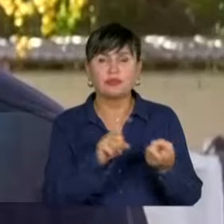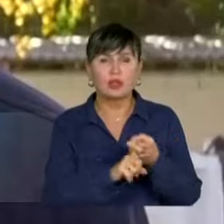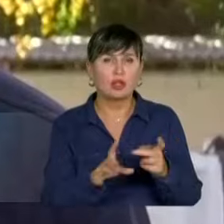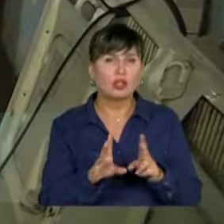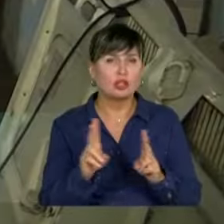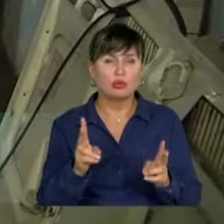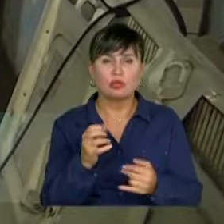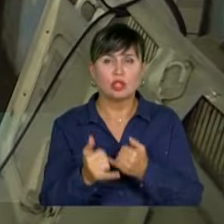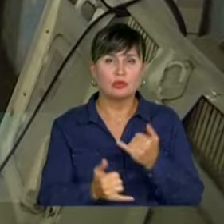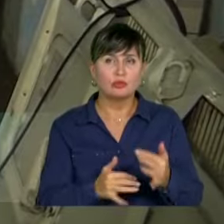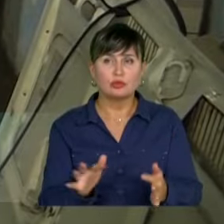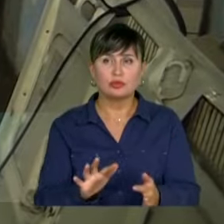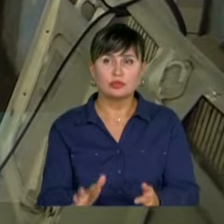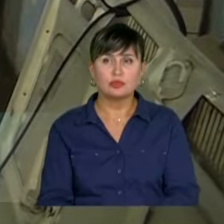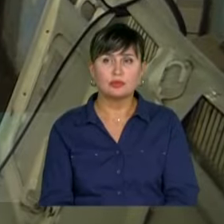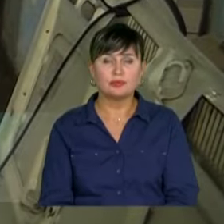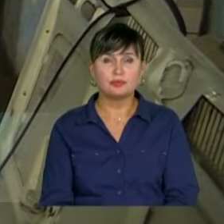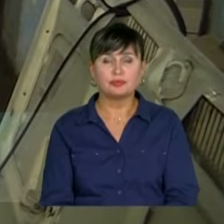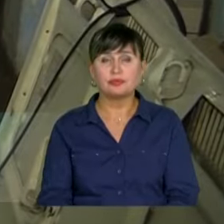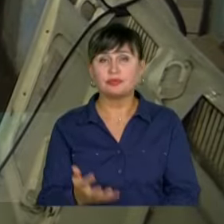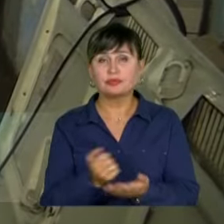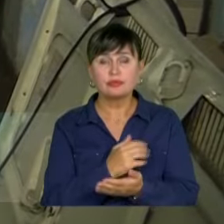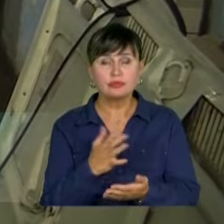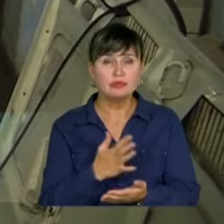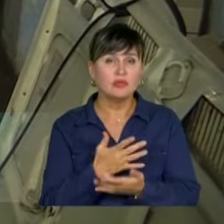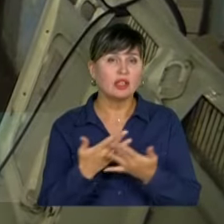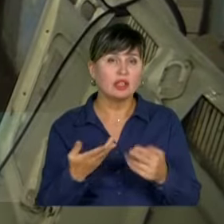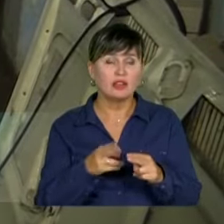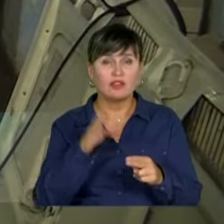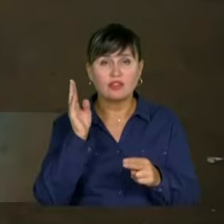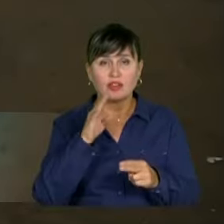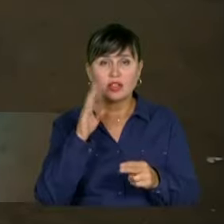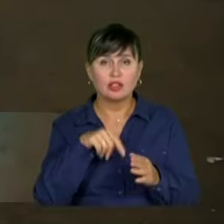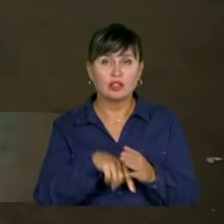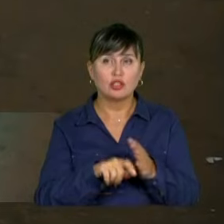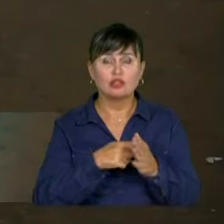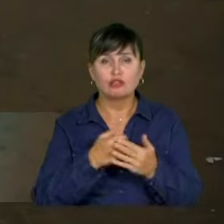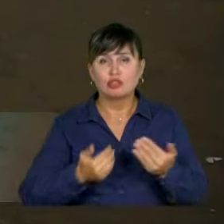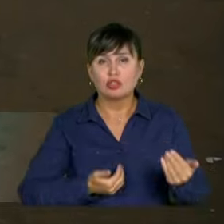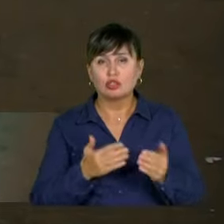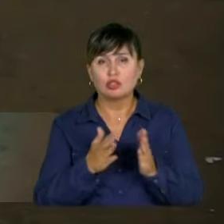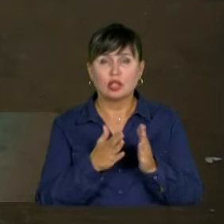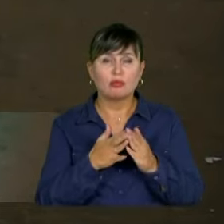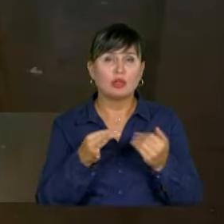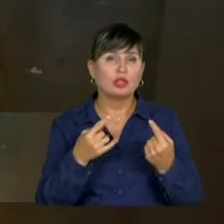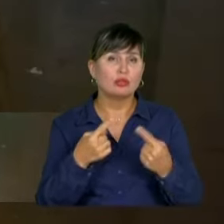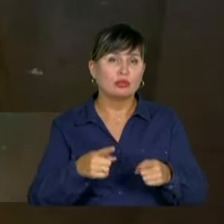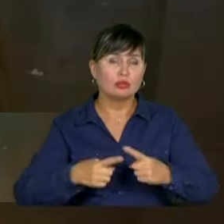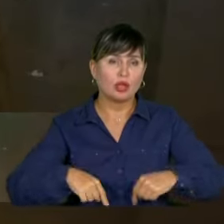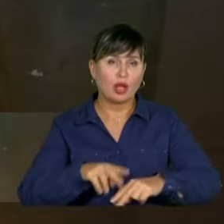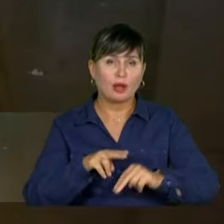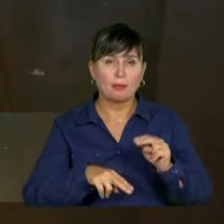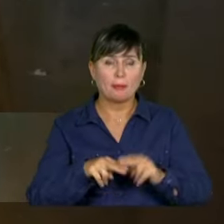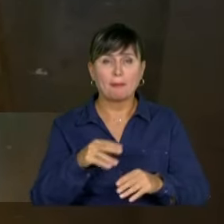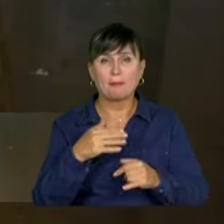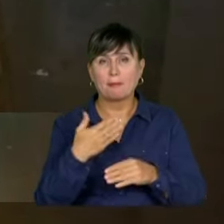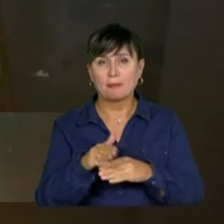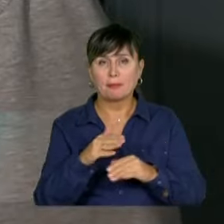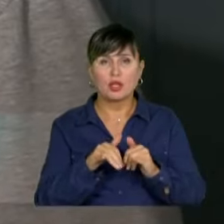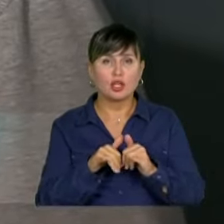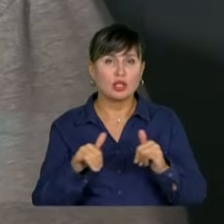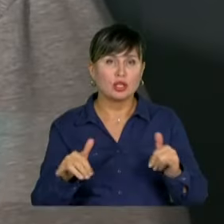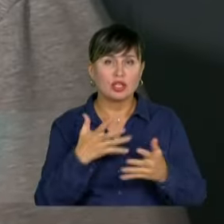не обслуживает. Не найдя естественный выход, грунтовая вода бьет ключом в жилых домах и других объектах, постепенно расширяя свои